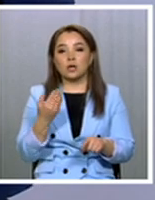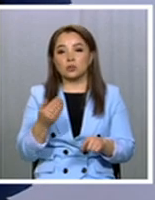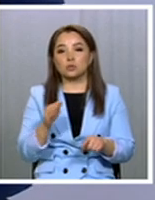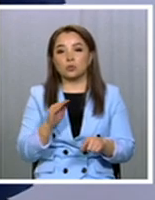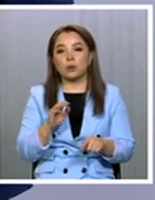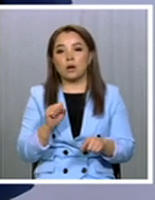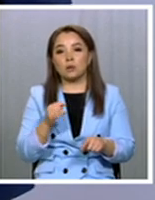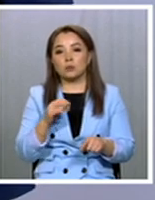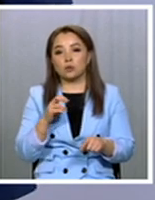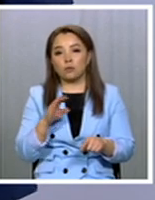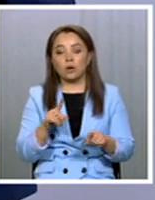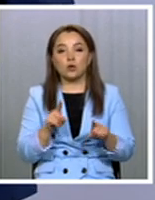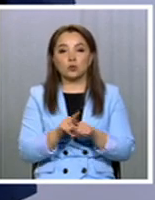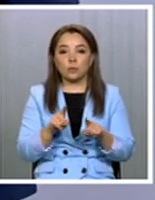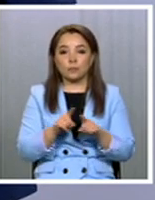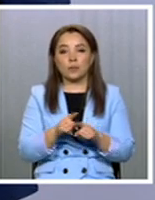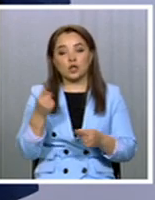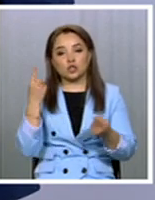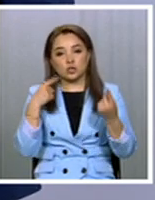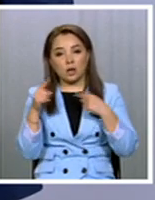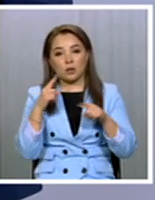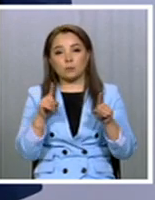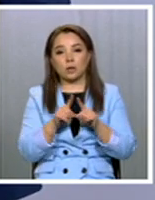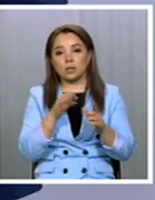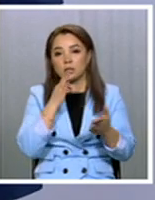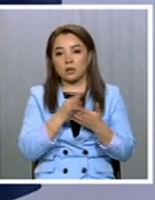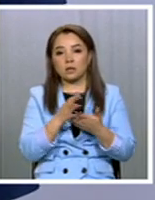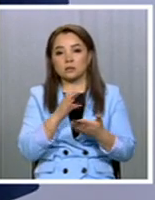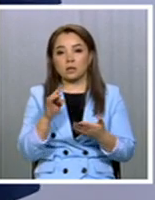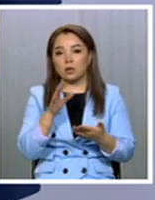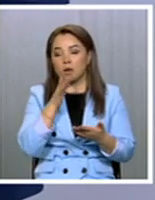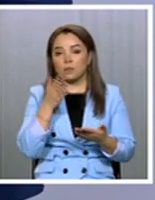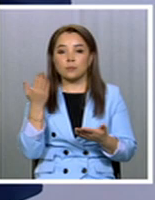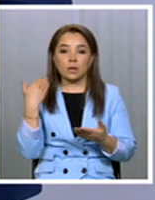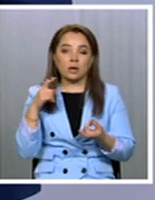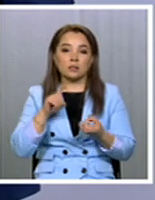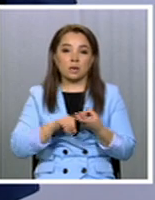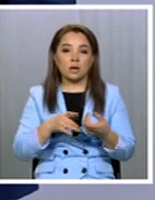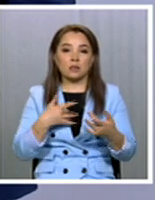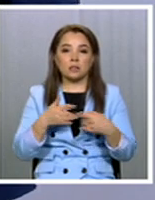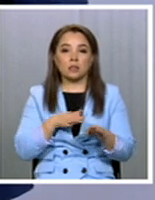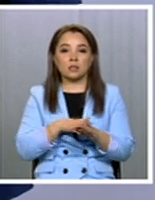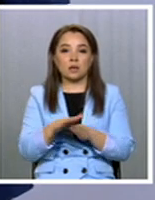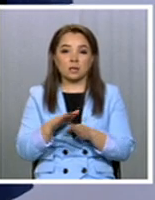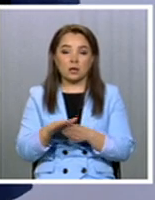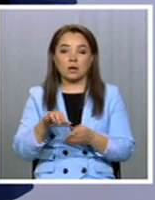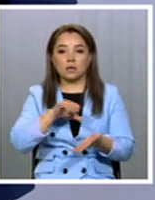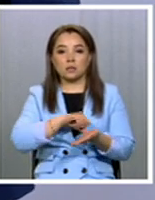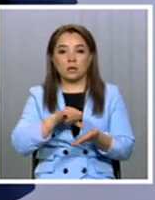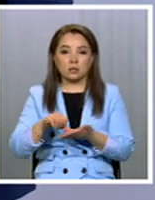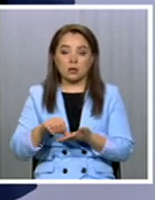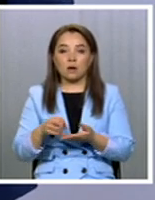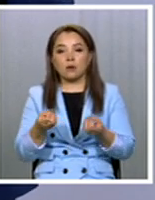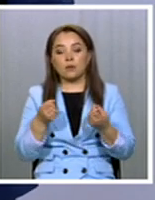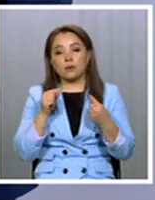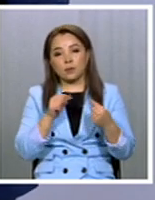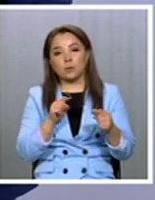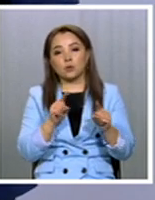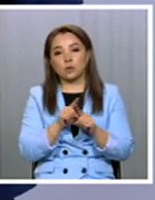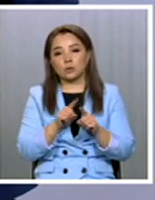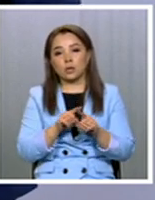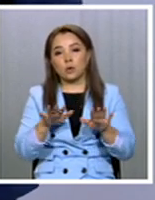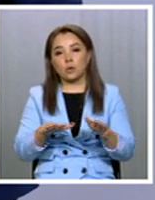Жүсіпбек Аймауытовтың шығармашылығында кеңестік реализм жанрында сол дәуірдің қарама-қайшылықтары